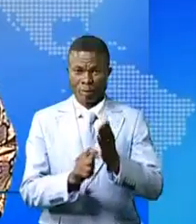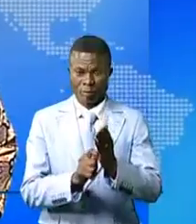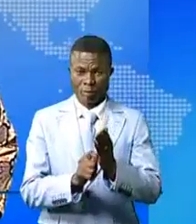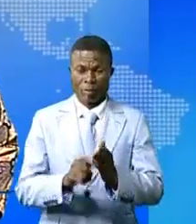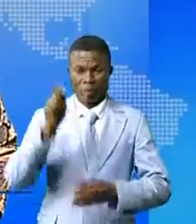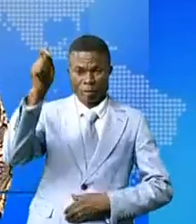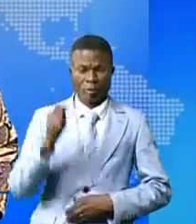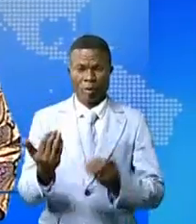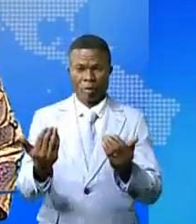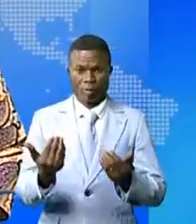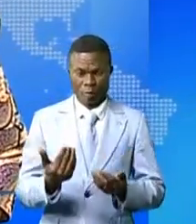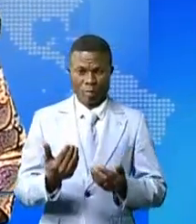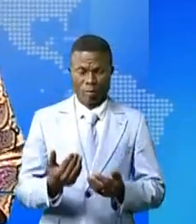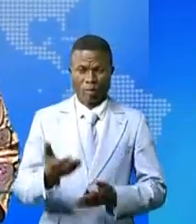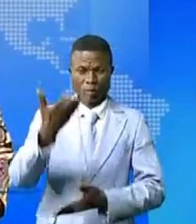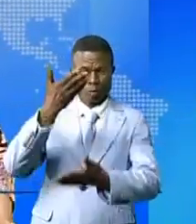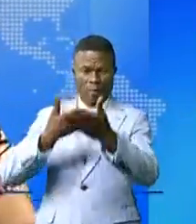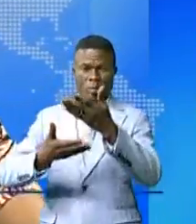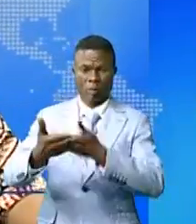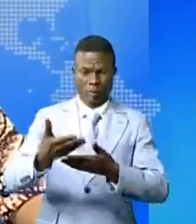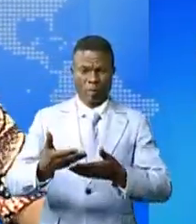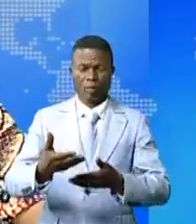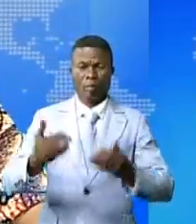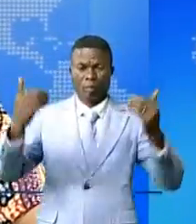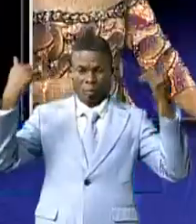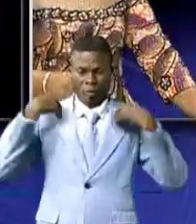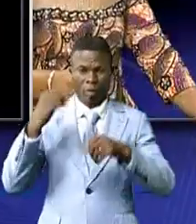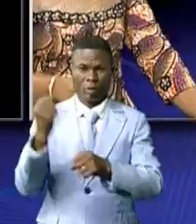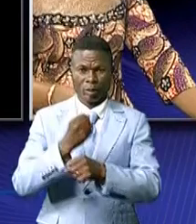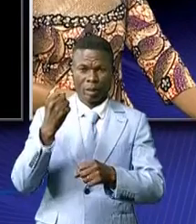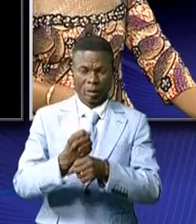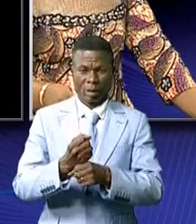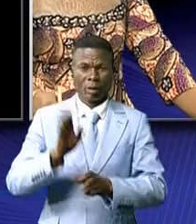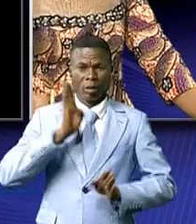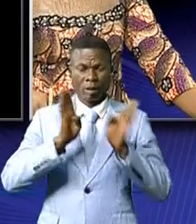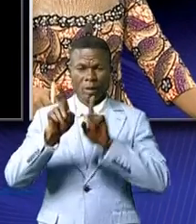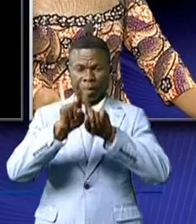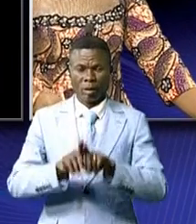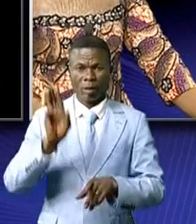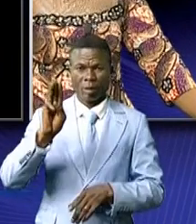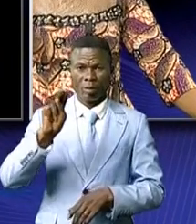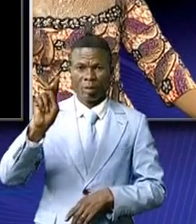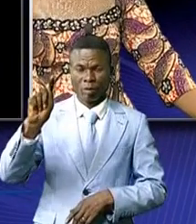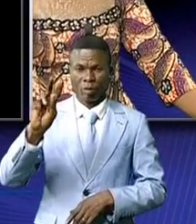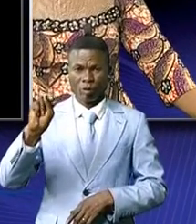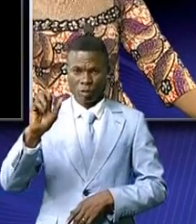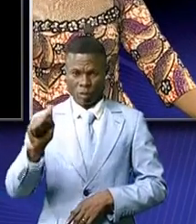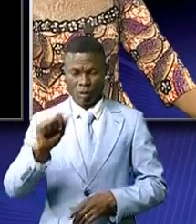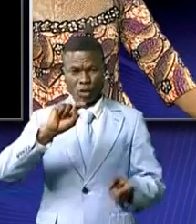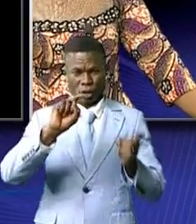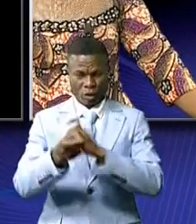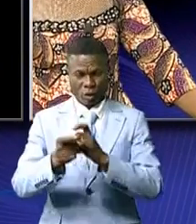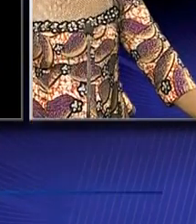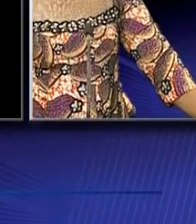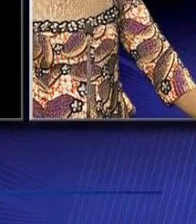Parler, faire baisser une permutation qui voit le chef des opérations de Béni et de Bounia interchanger. Ses